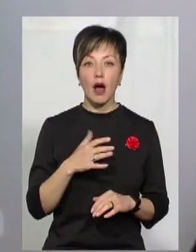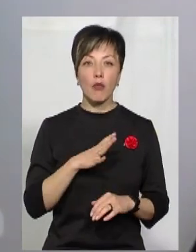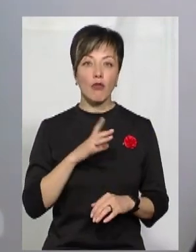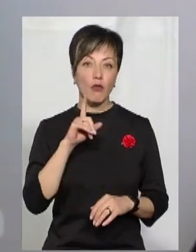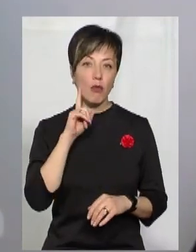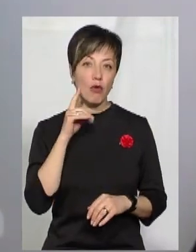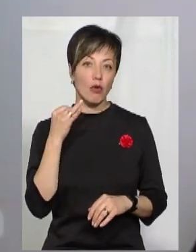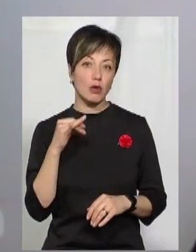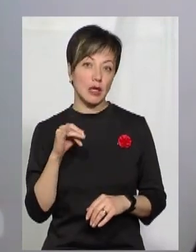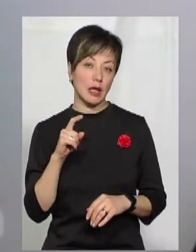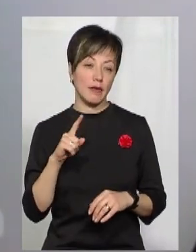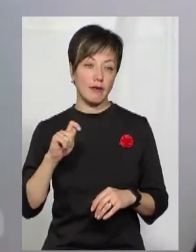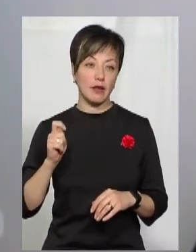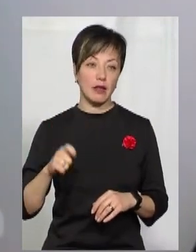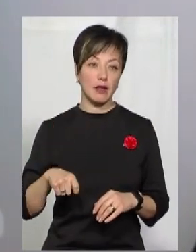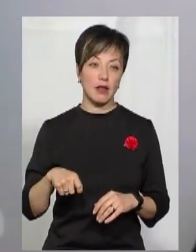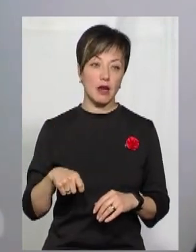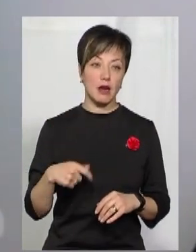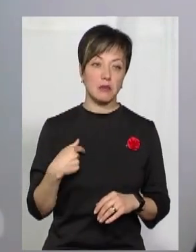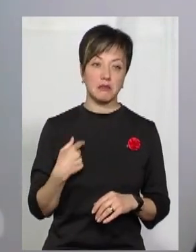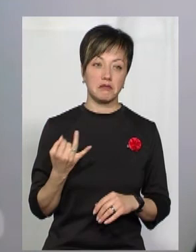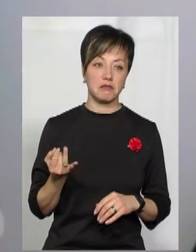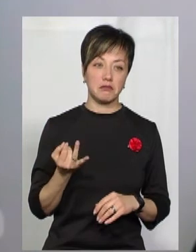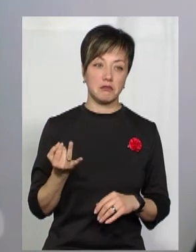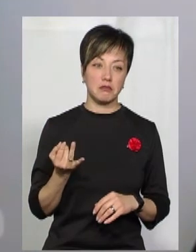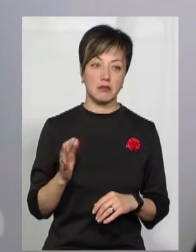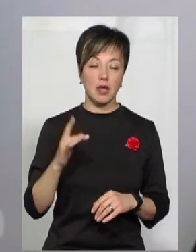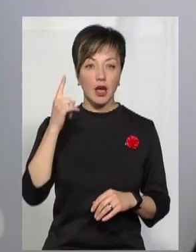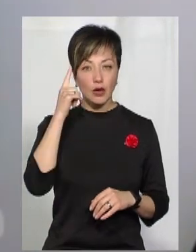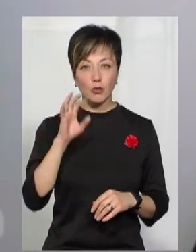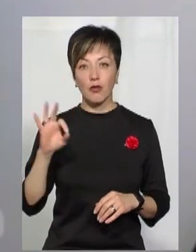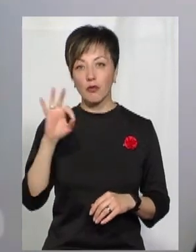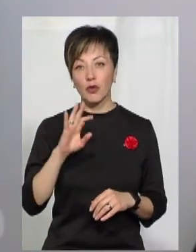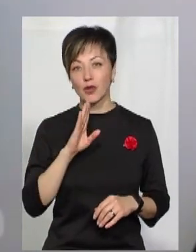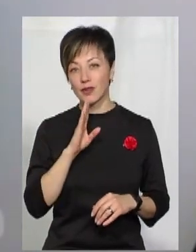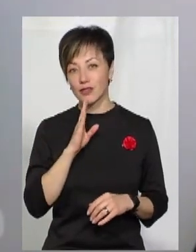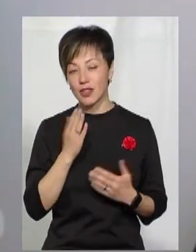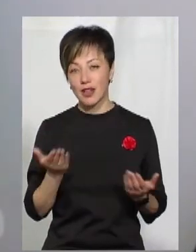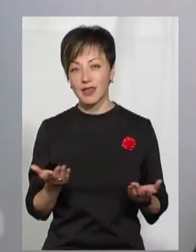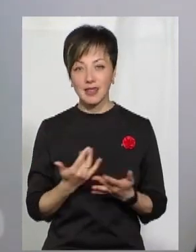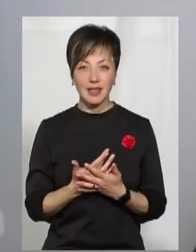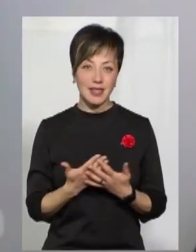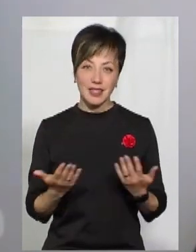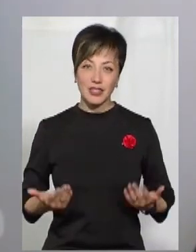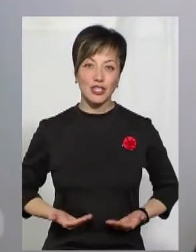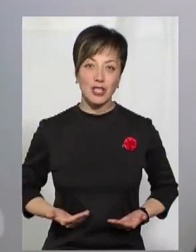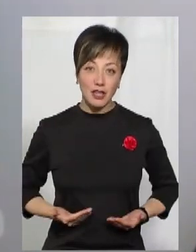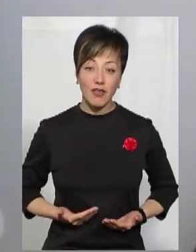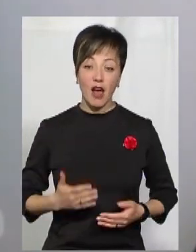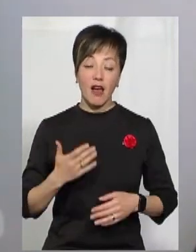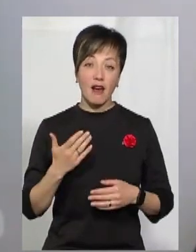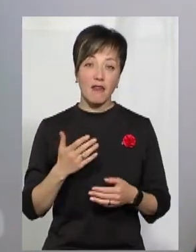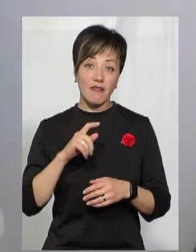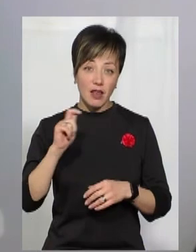і війна там не надто мене цікавила, я думав про дівчат і так далі. Тобто різні життєві, війна йшла, але